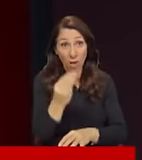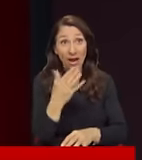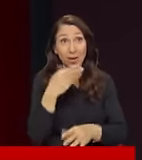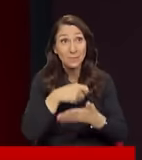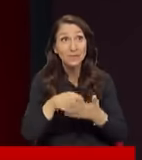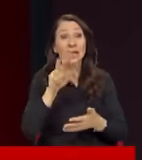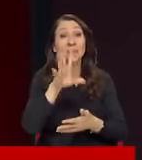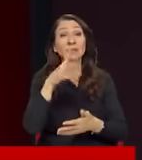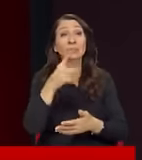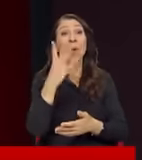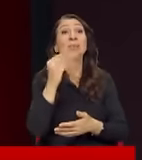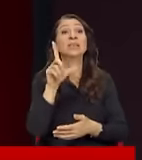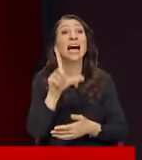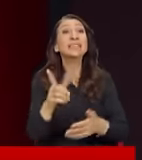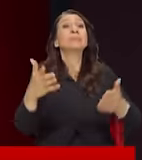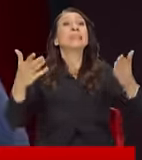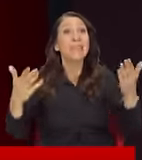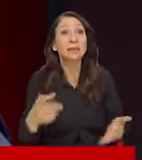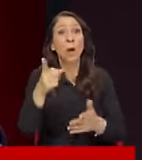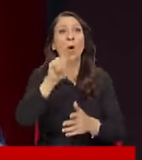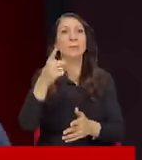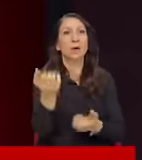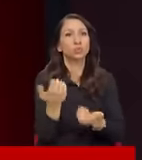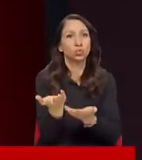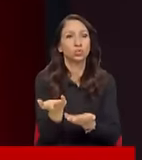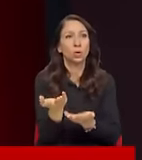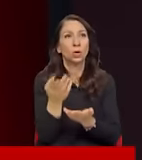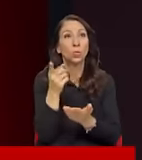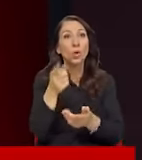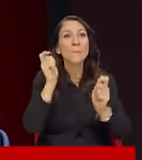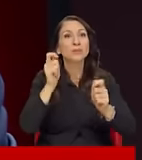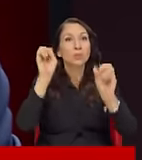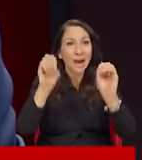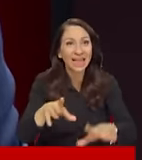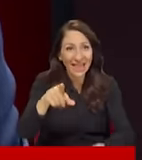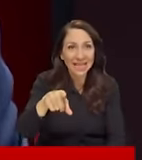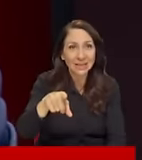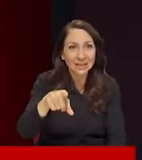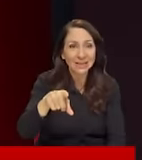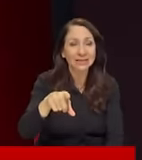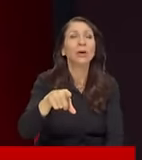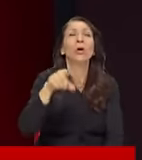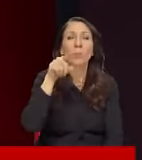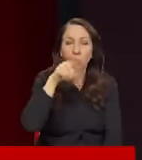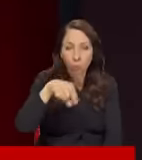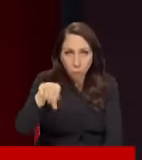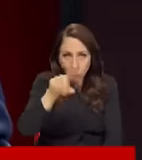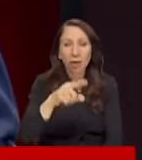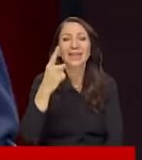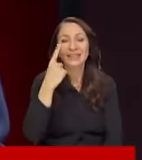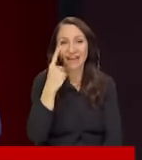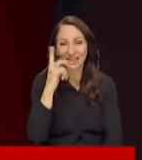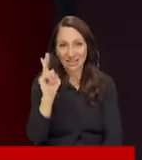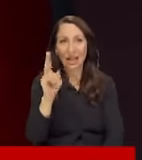emekli maaşının 25 bin lira olması lazımken sen 10 bin lira alıyorsun. Buna mahkumsanız bu